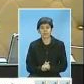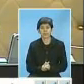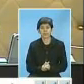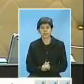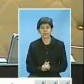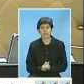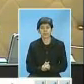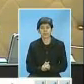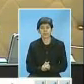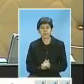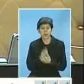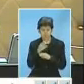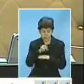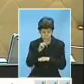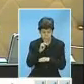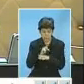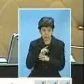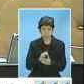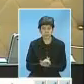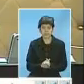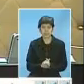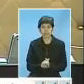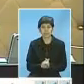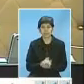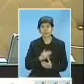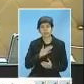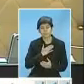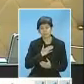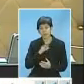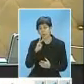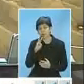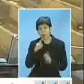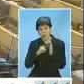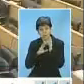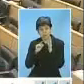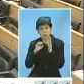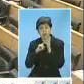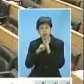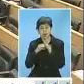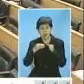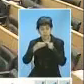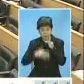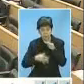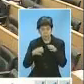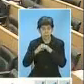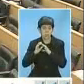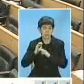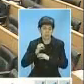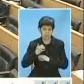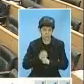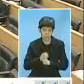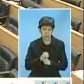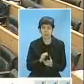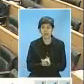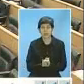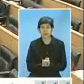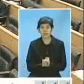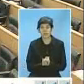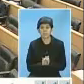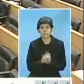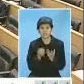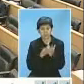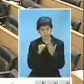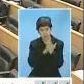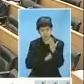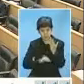ท่านประธานที่เคารพผมวัชราเพชรทองบัญชีรายชื่อพรรคประชาธิปัตย์นับประเทศเป็นเขตเลือก